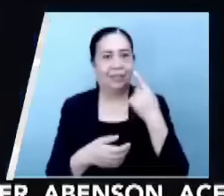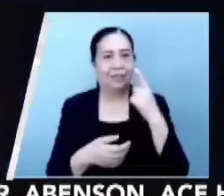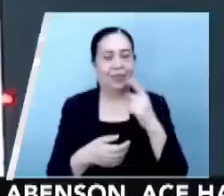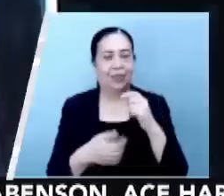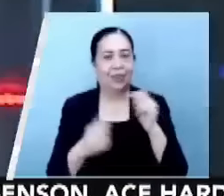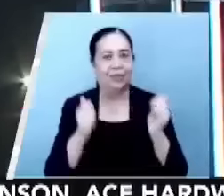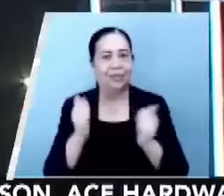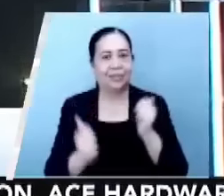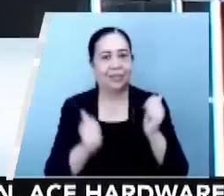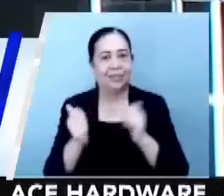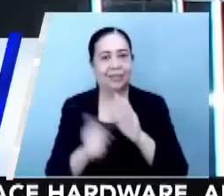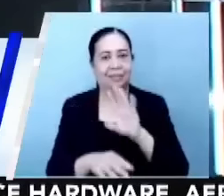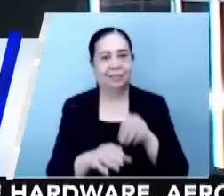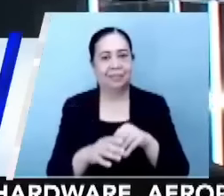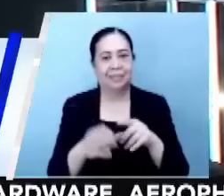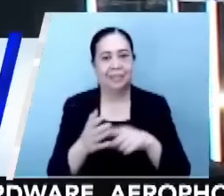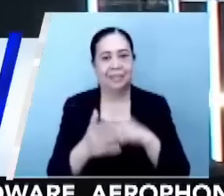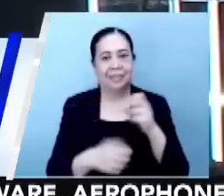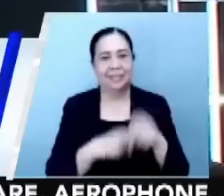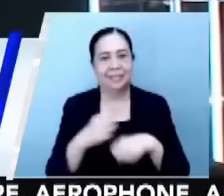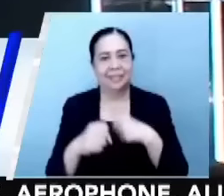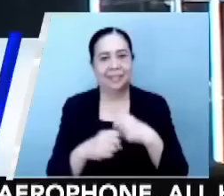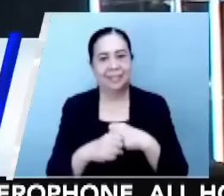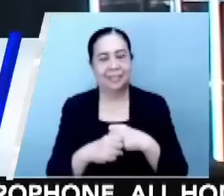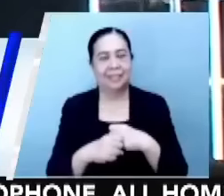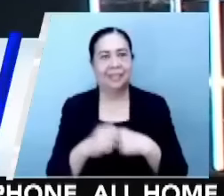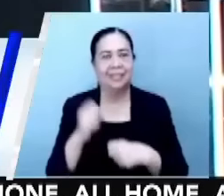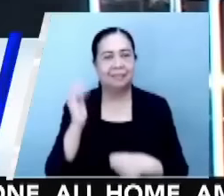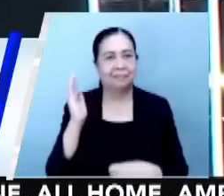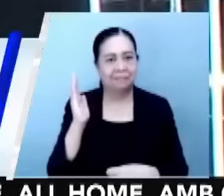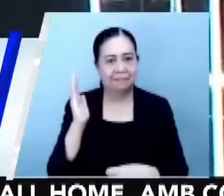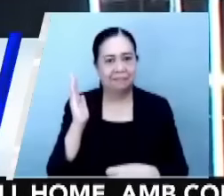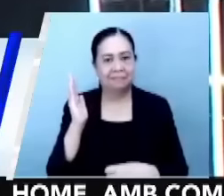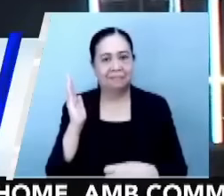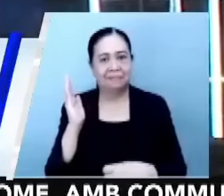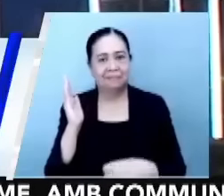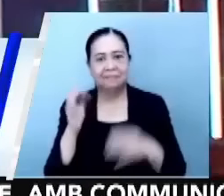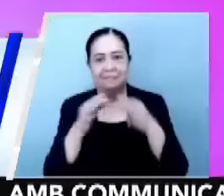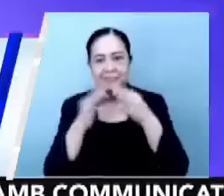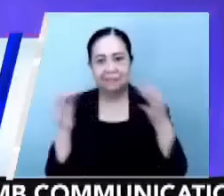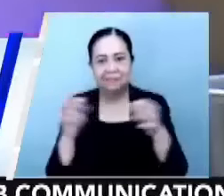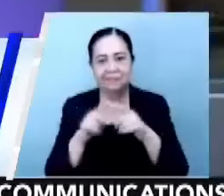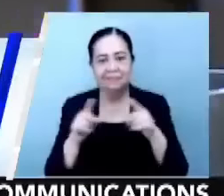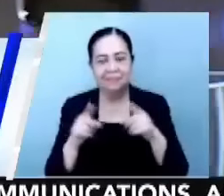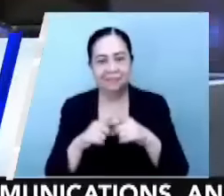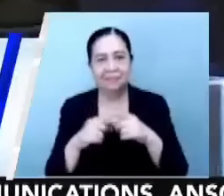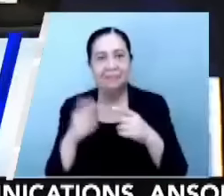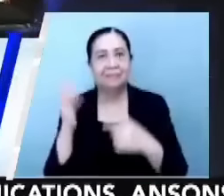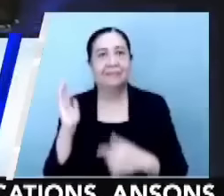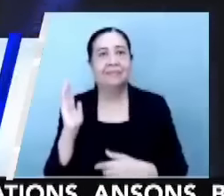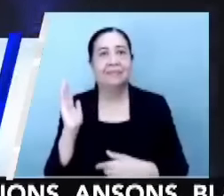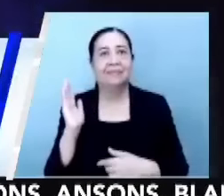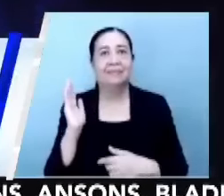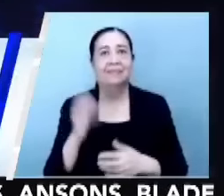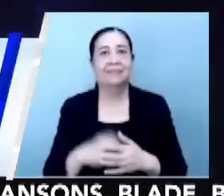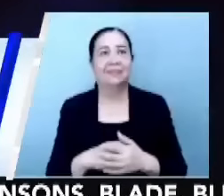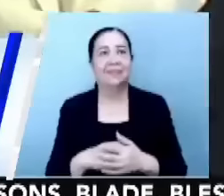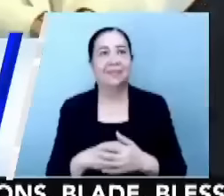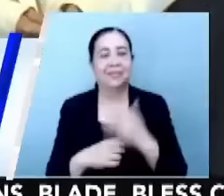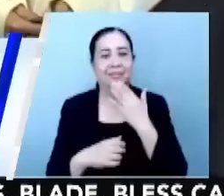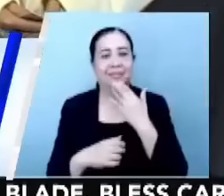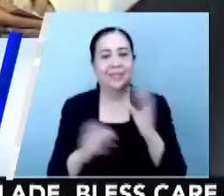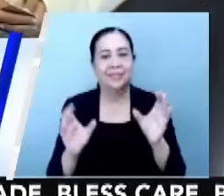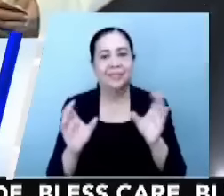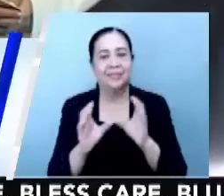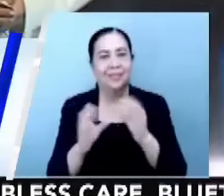nakasali ngayong taon ay sina May Ann Basa o mas kilala bilang Bangus Girl, ang sweet and certified foodie na